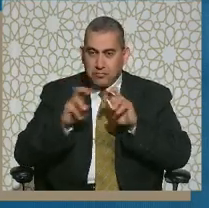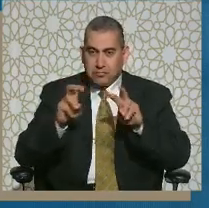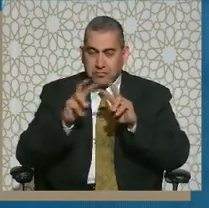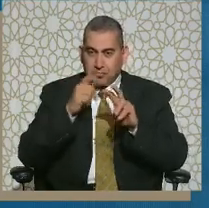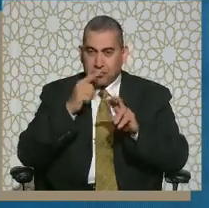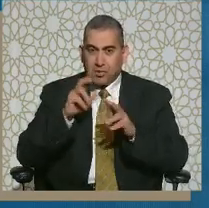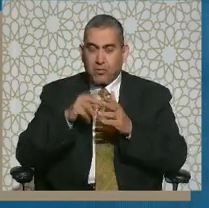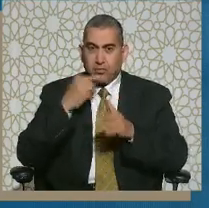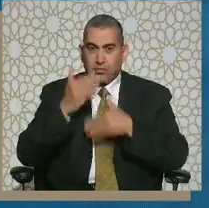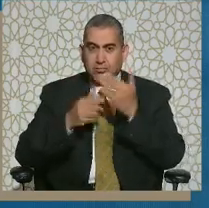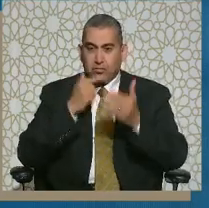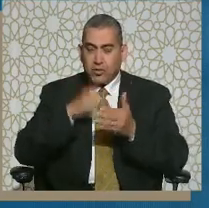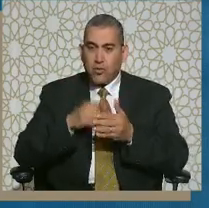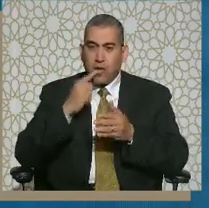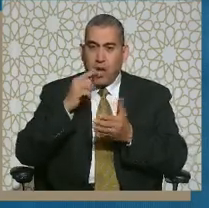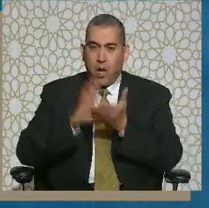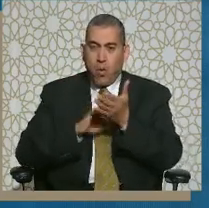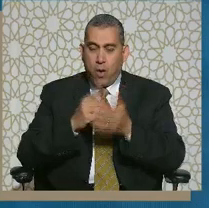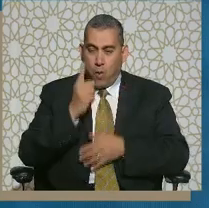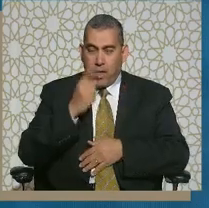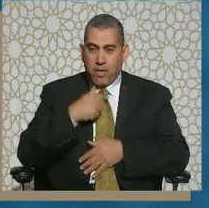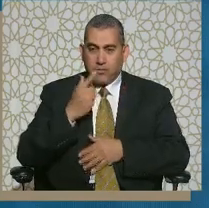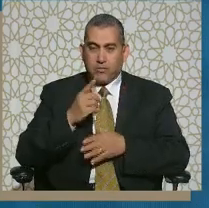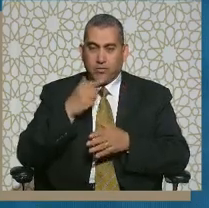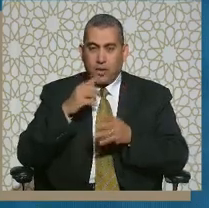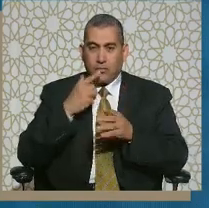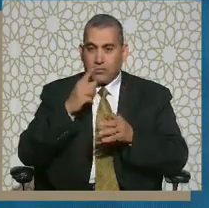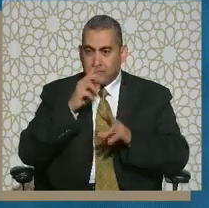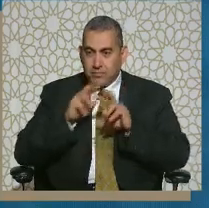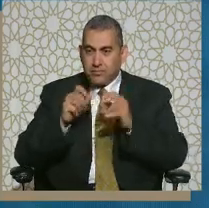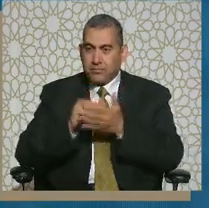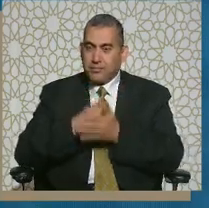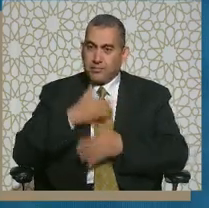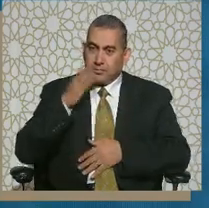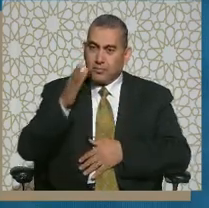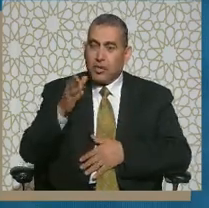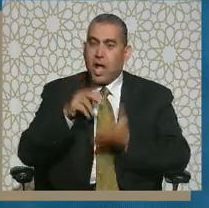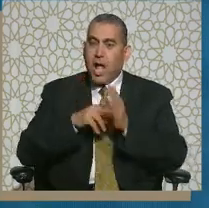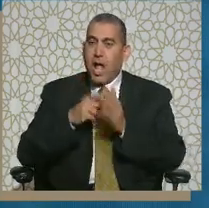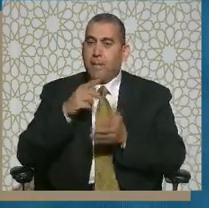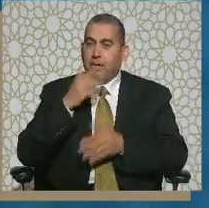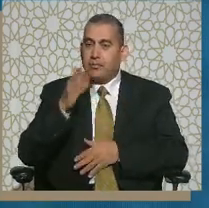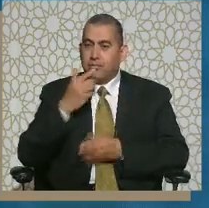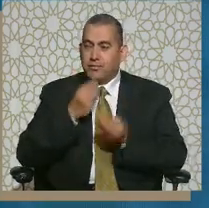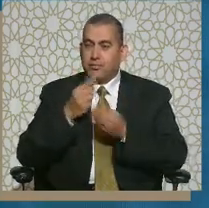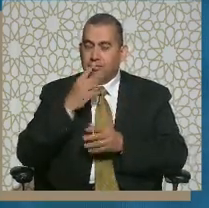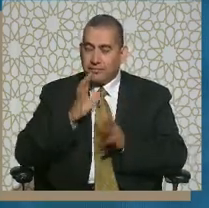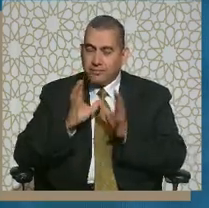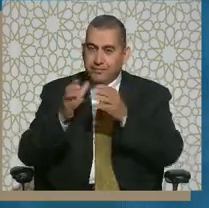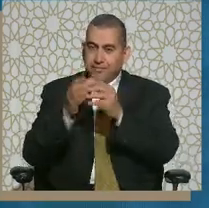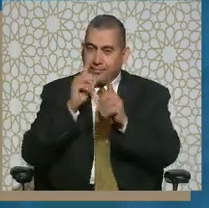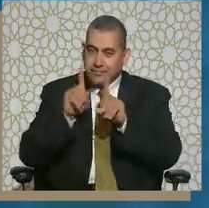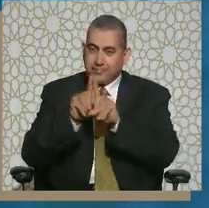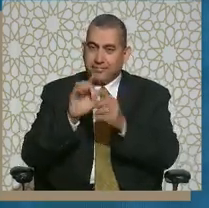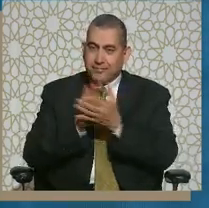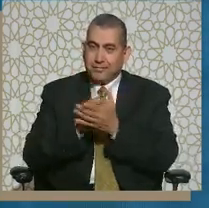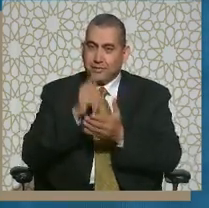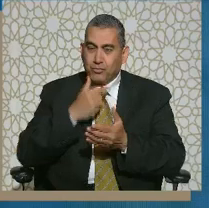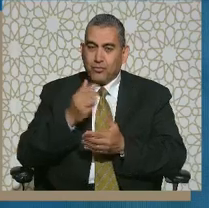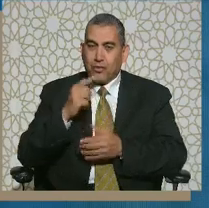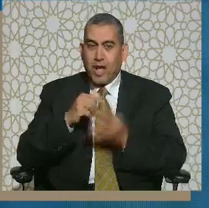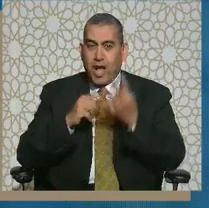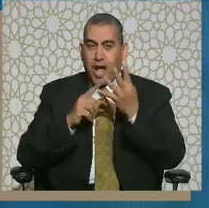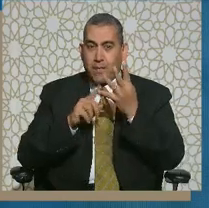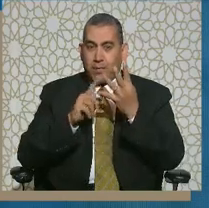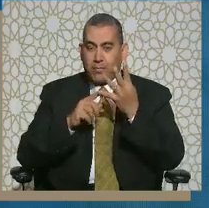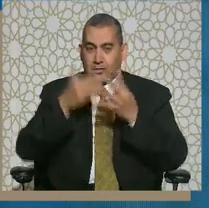فلما تتفقد قلوب احبابكم اللي حواليهم هتغمض هغم بالانثى رابع حجاب بقى